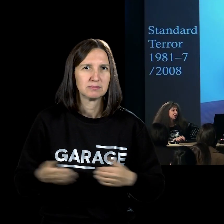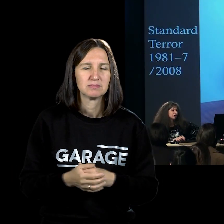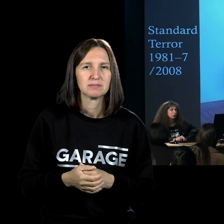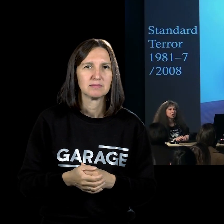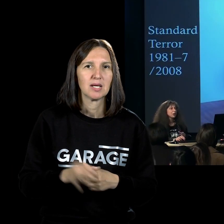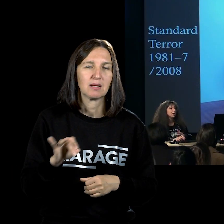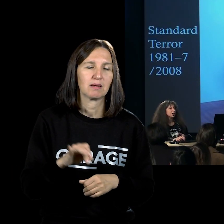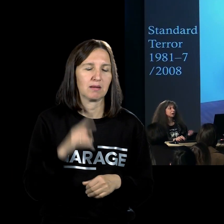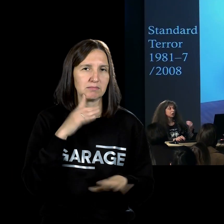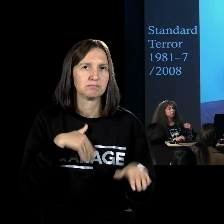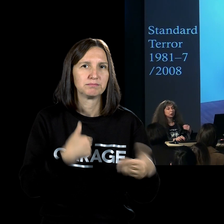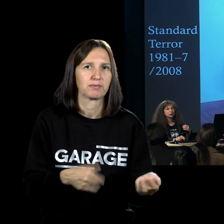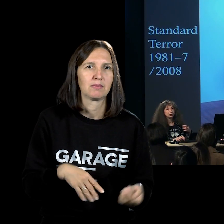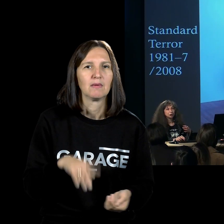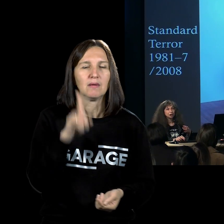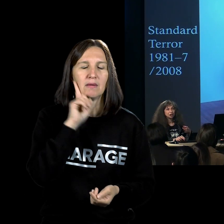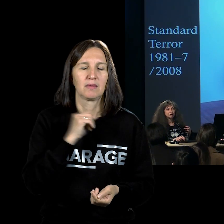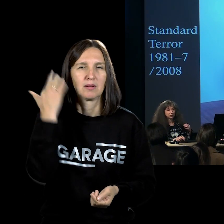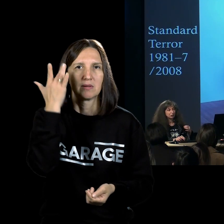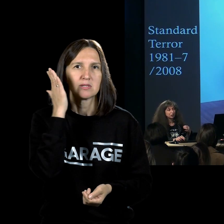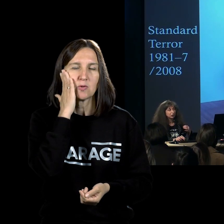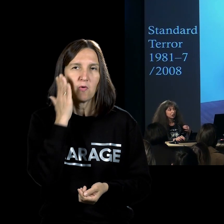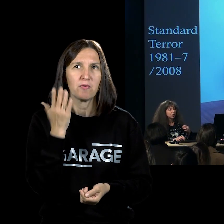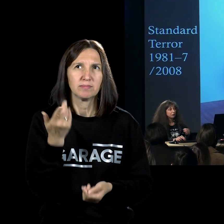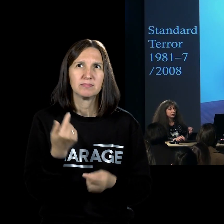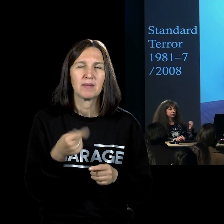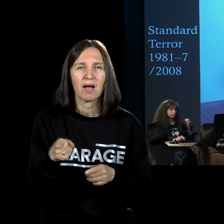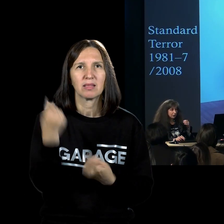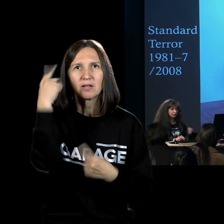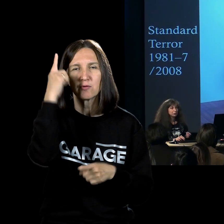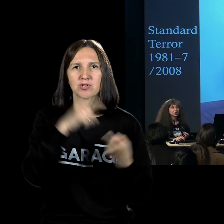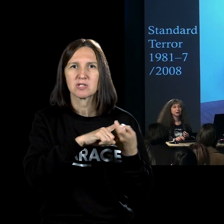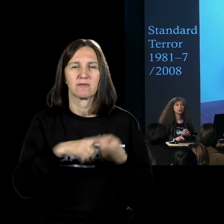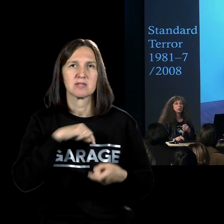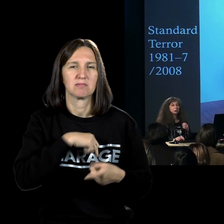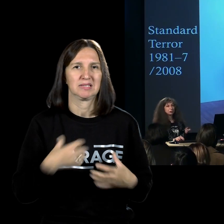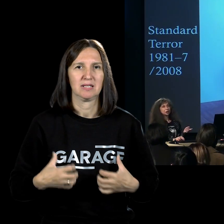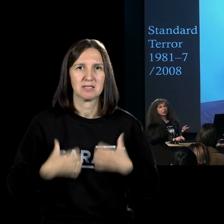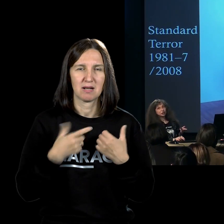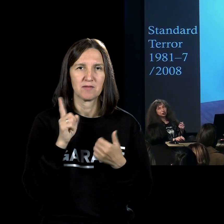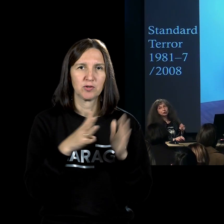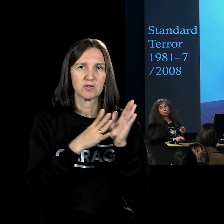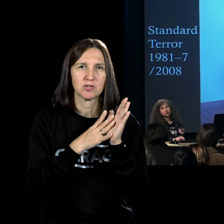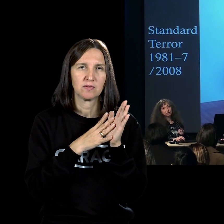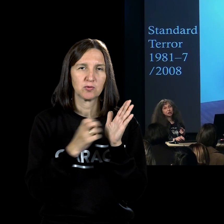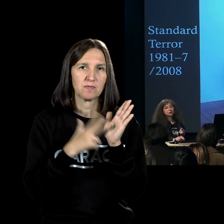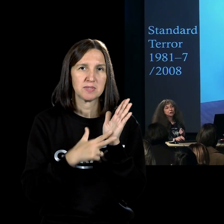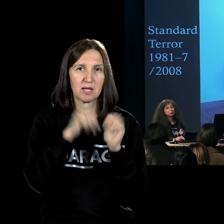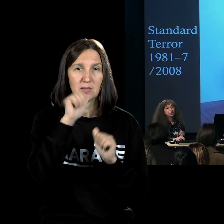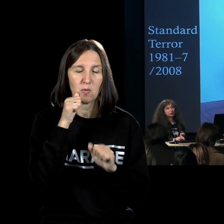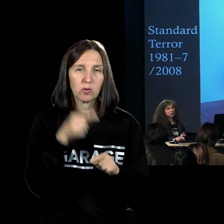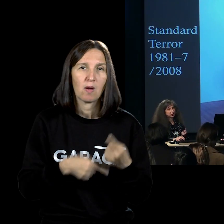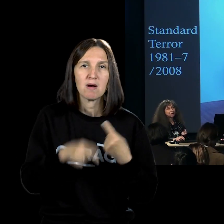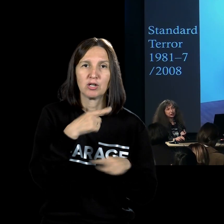и сладких снов. Это работа с ощущением страха. В 80-е годы он обращается к живописи, вернее,